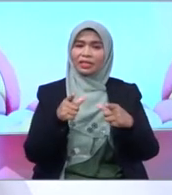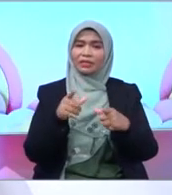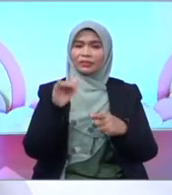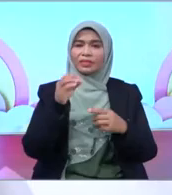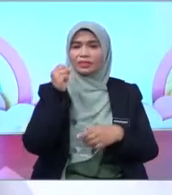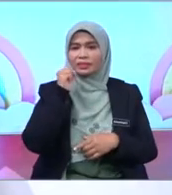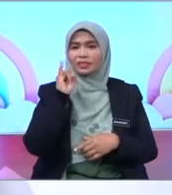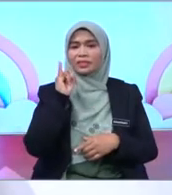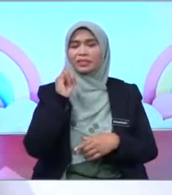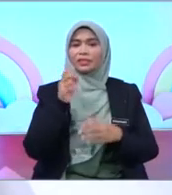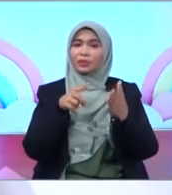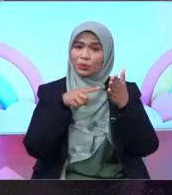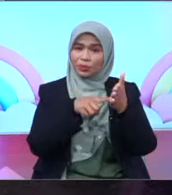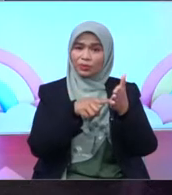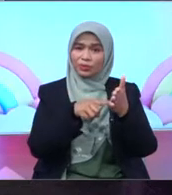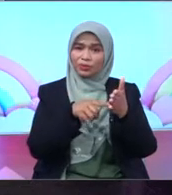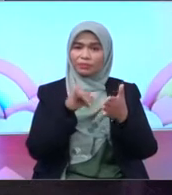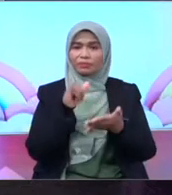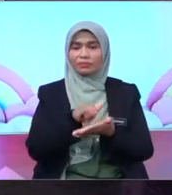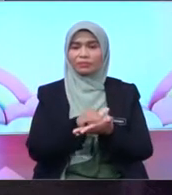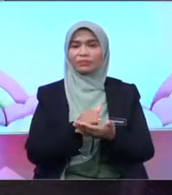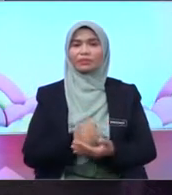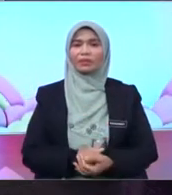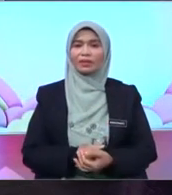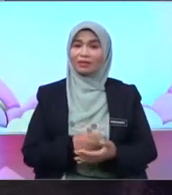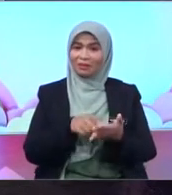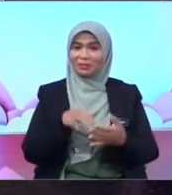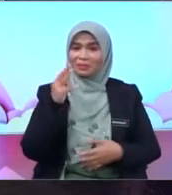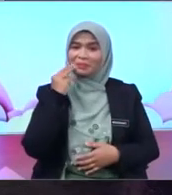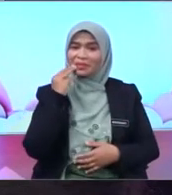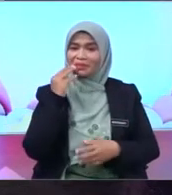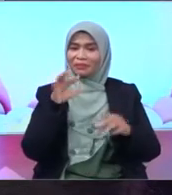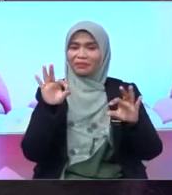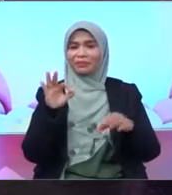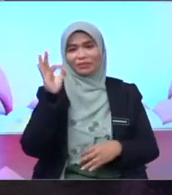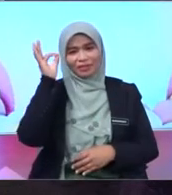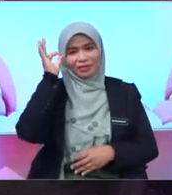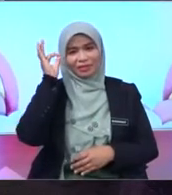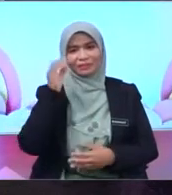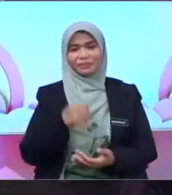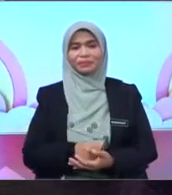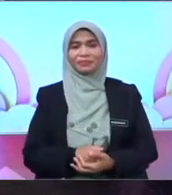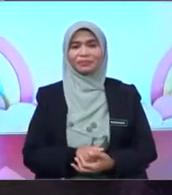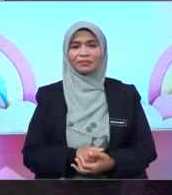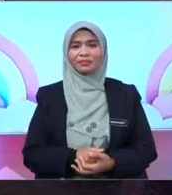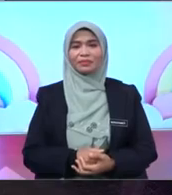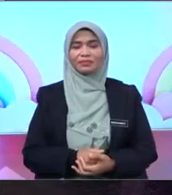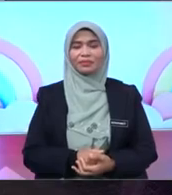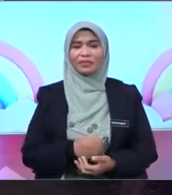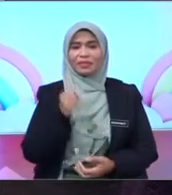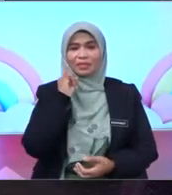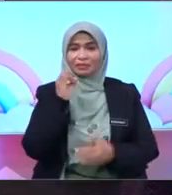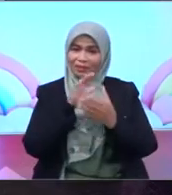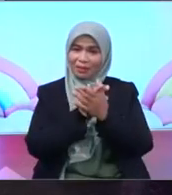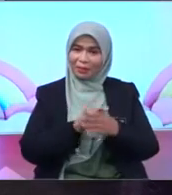Tunjukkan apa-apa yang on Mira Pikirkan aku tingkah laku yang Siti lakukan Siti